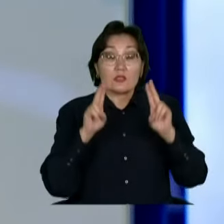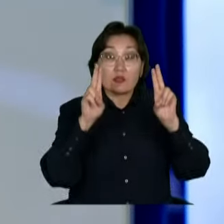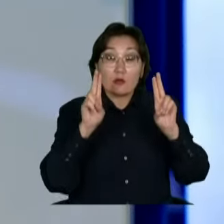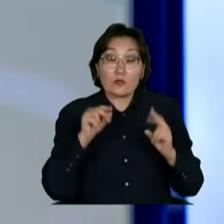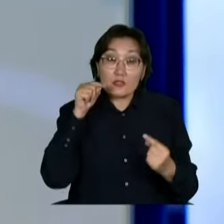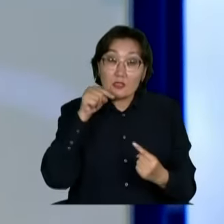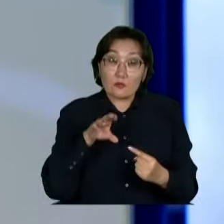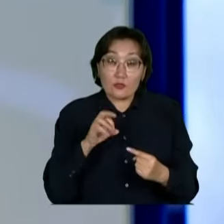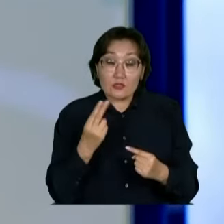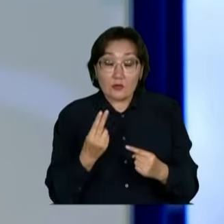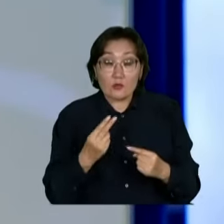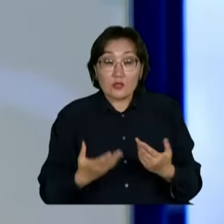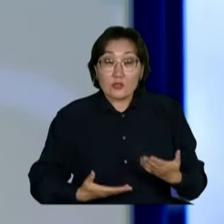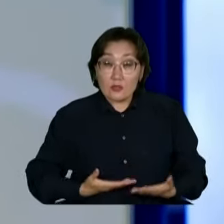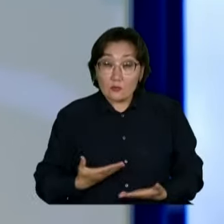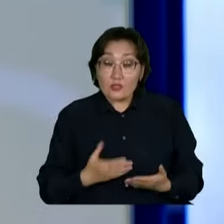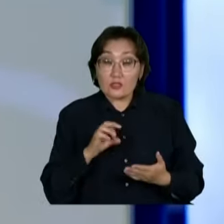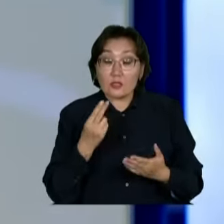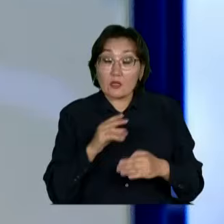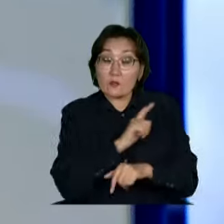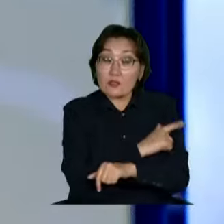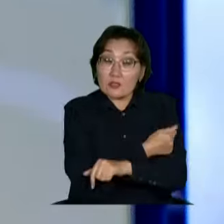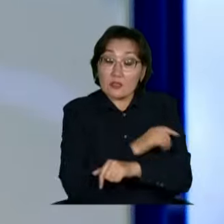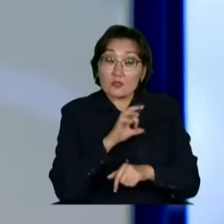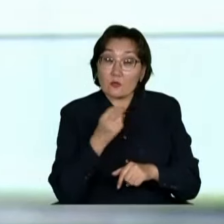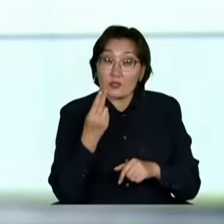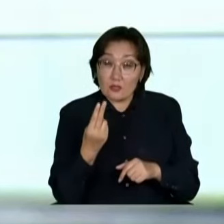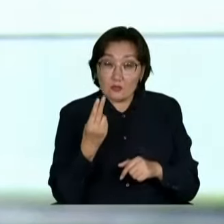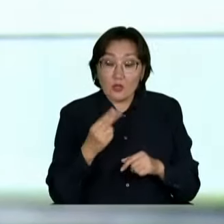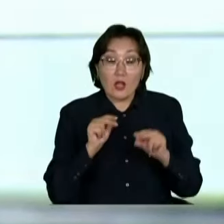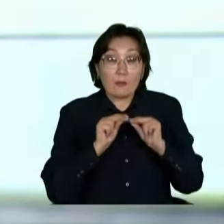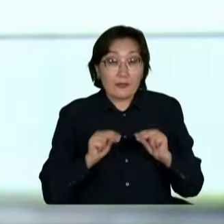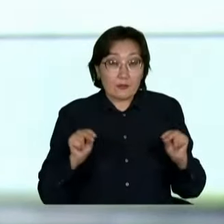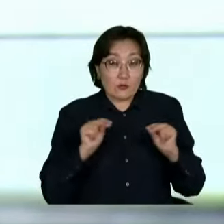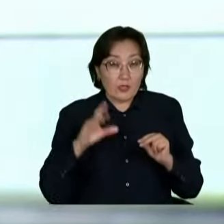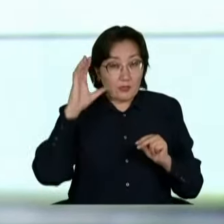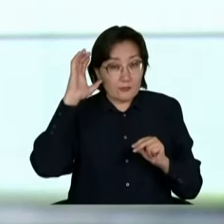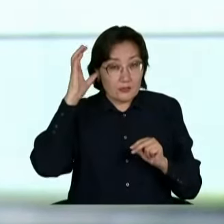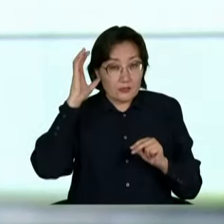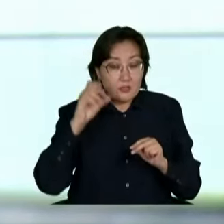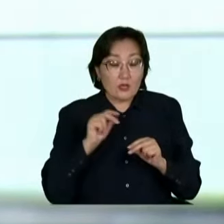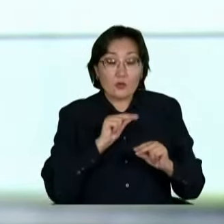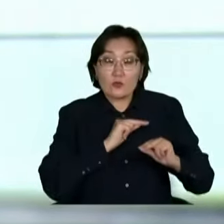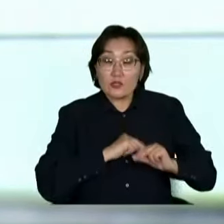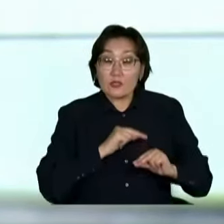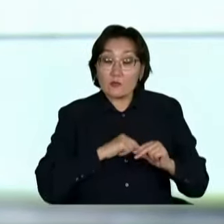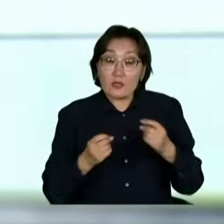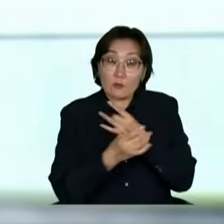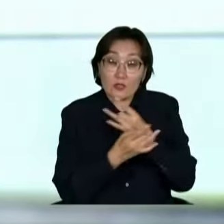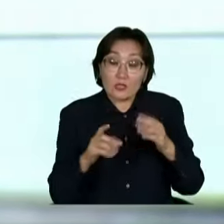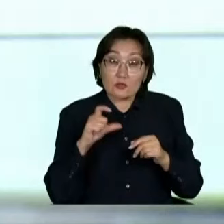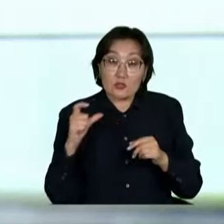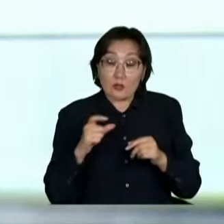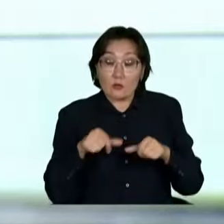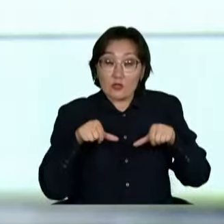сәйкес әлеуметтік тұрмыстық, әлеуметтік медициналық, әлеуметтік педагогикалық, психологиялық, еңбек, мәдени,